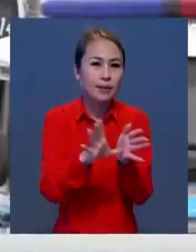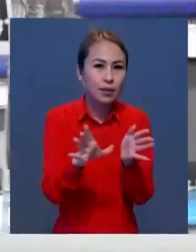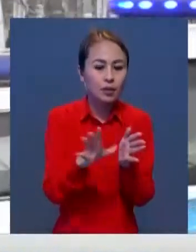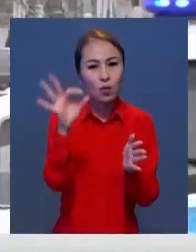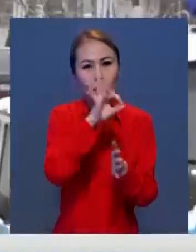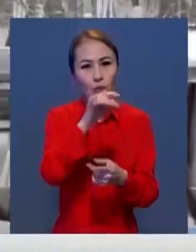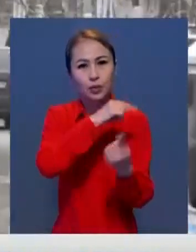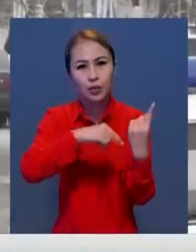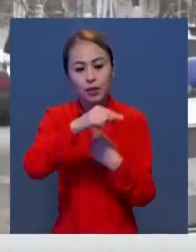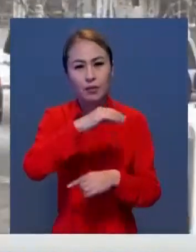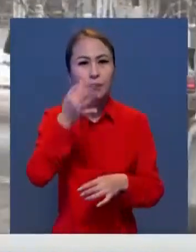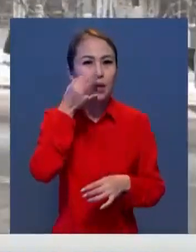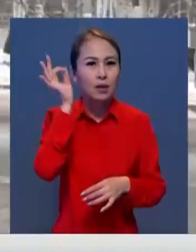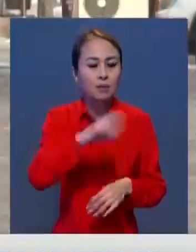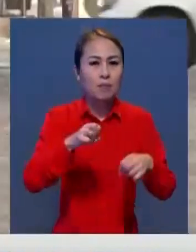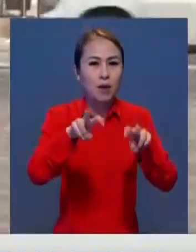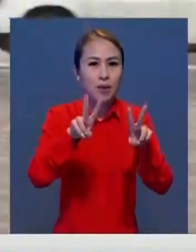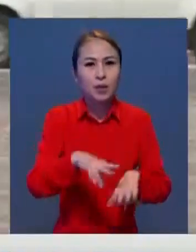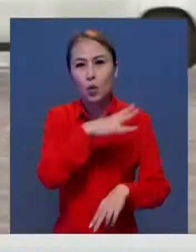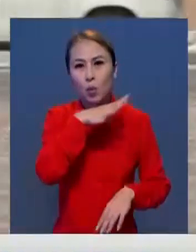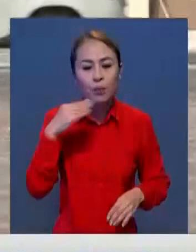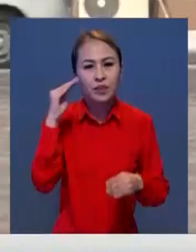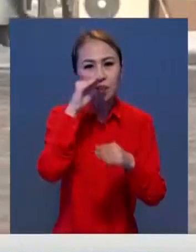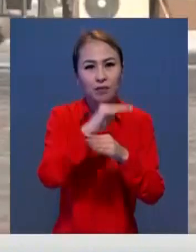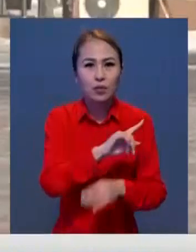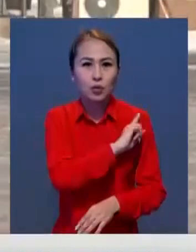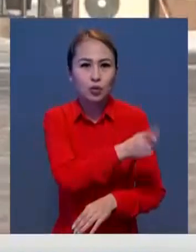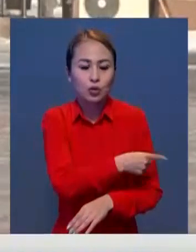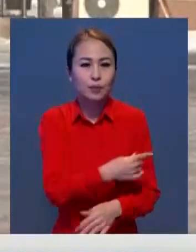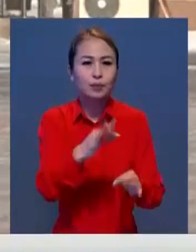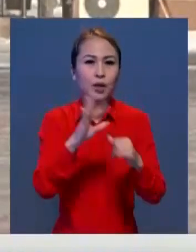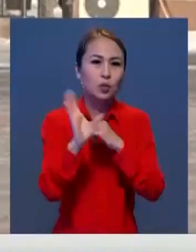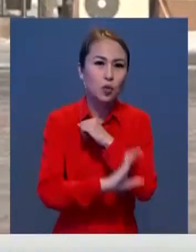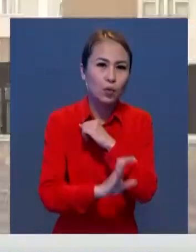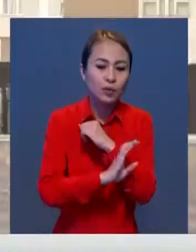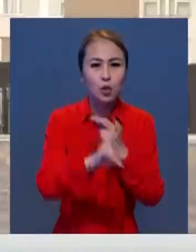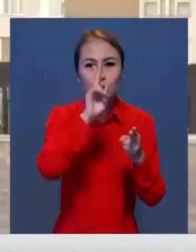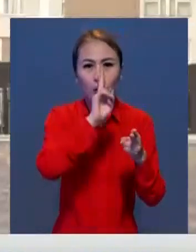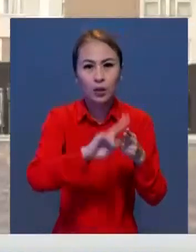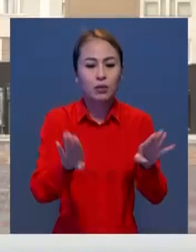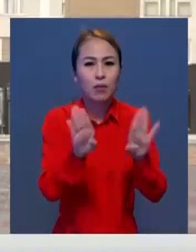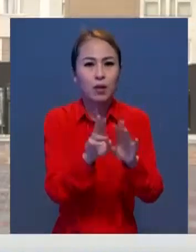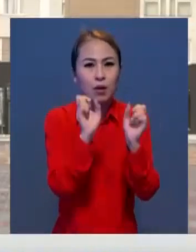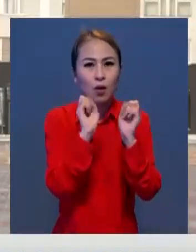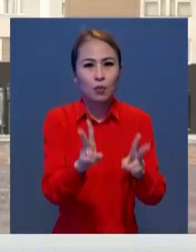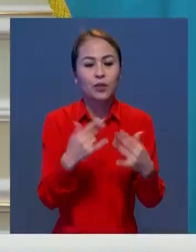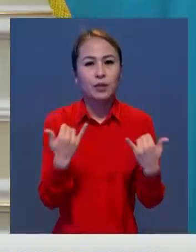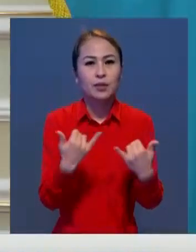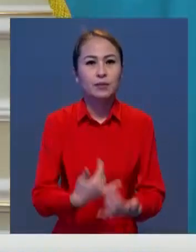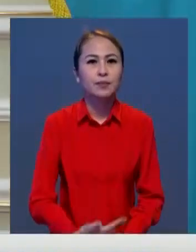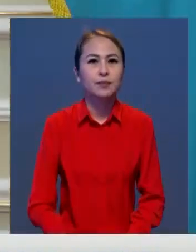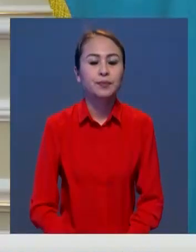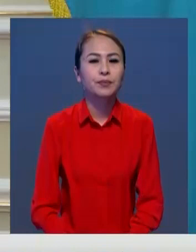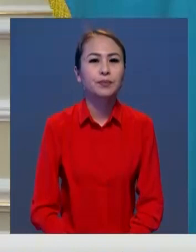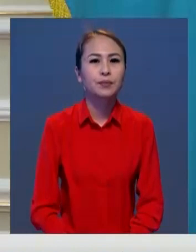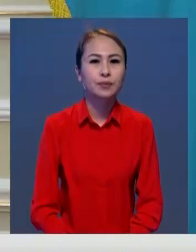саласына қажетті білікті мамандар көп, яғни кадрлық әлеует күшті. Бірақ соңғысын жоғалтып алу қаупі жоғары қазір. Екібастұзда